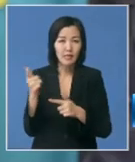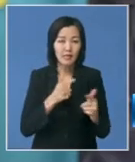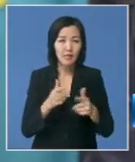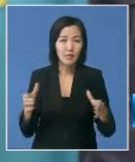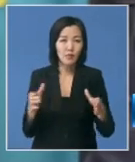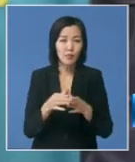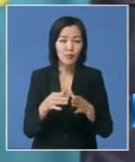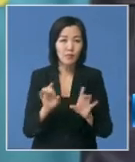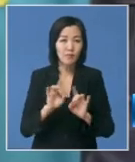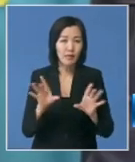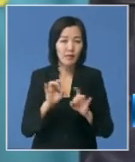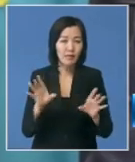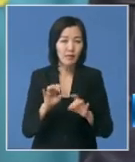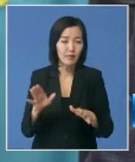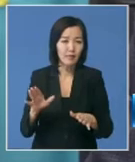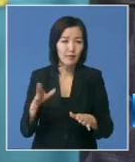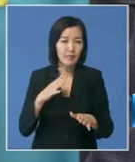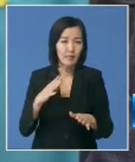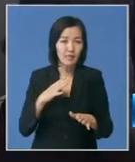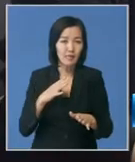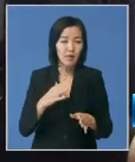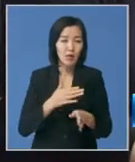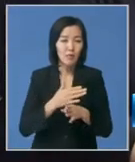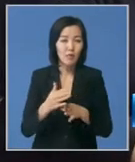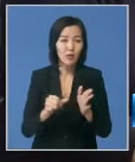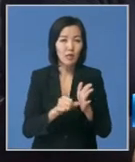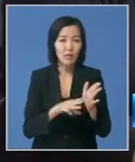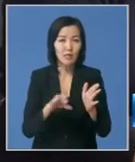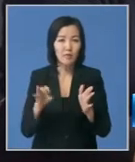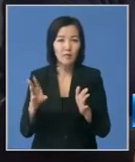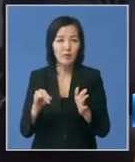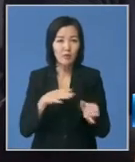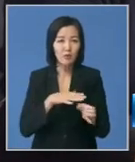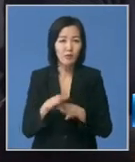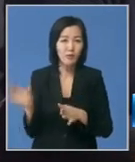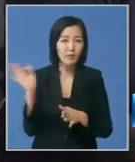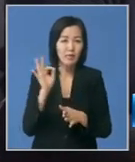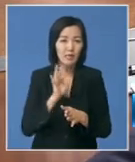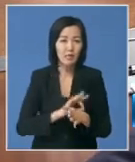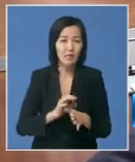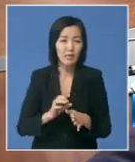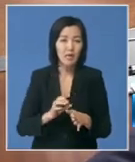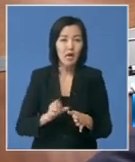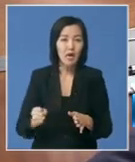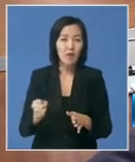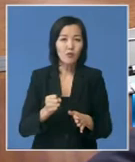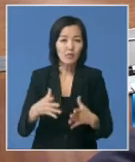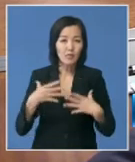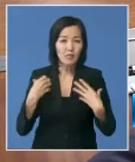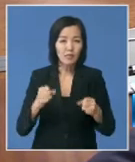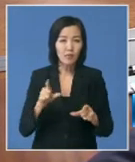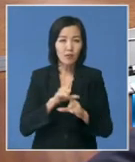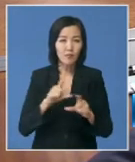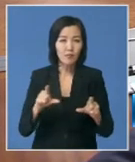тыңдалды. Мәлім болғандай, жылыту жұмыстарына бөлінген 6 миллиард теңге толығымен игерілген. Десе де, кей аудандардағы денсаулық және білім